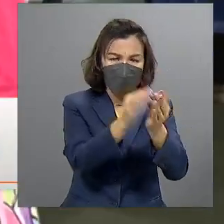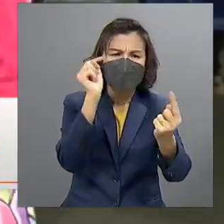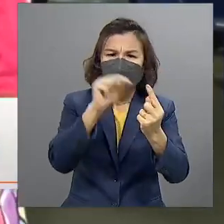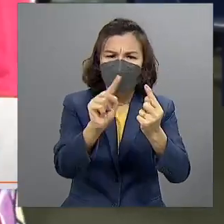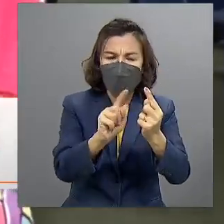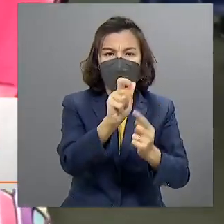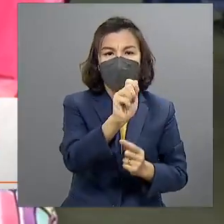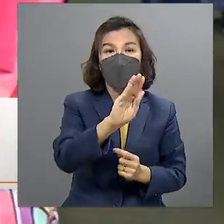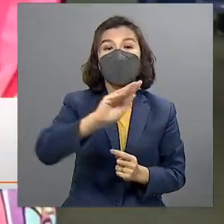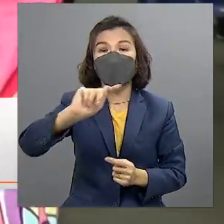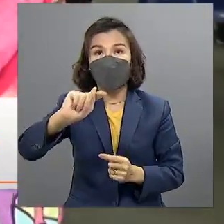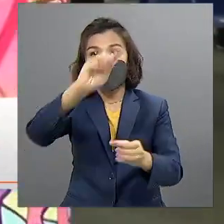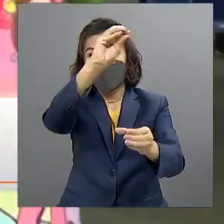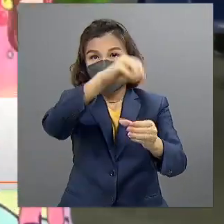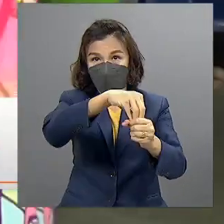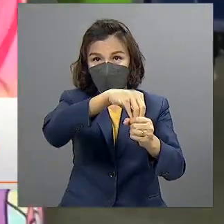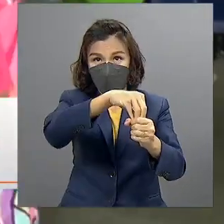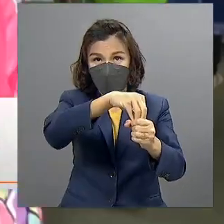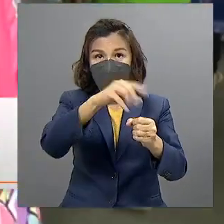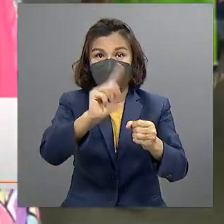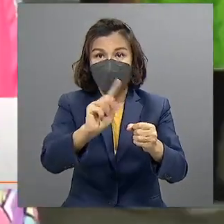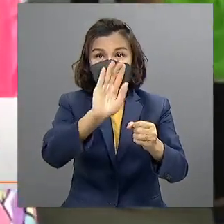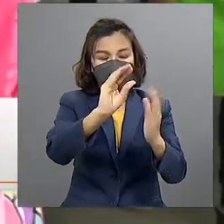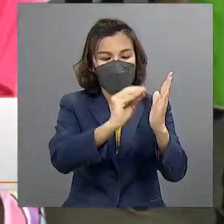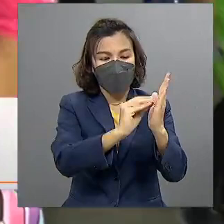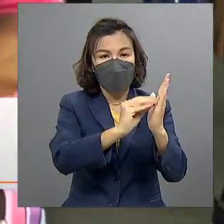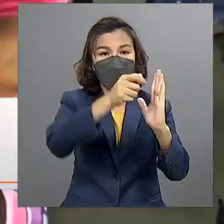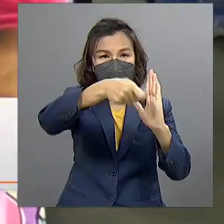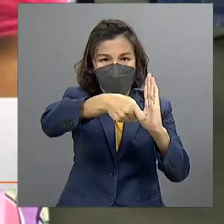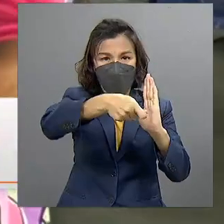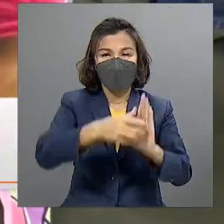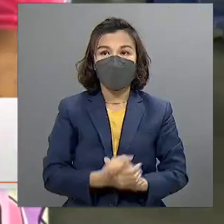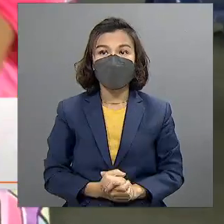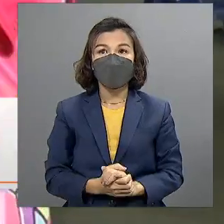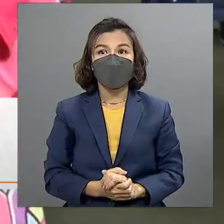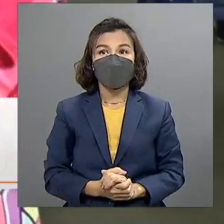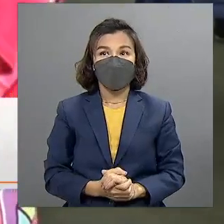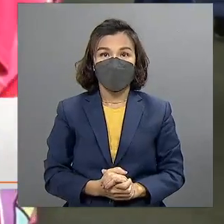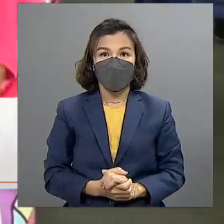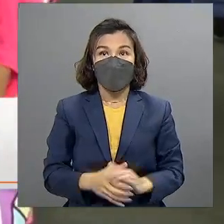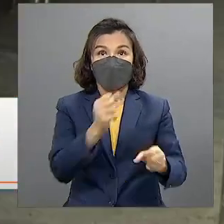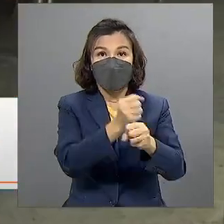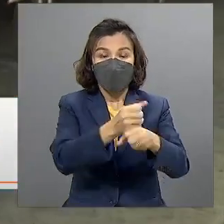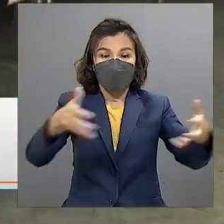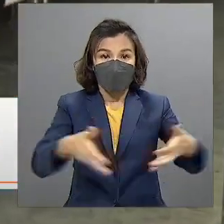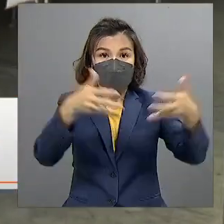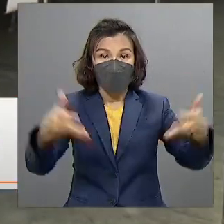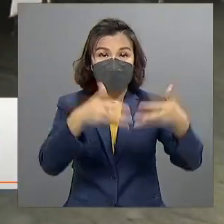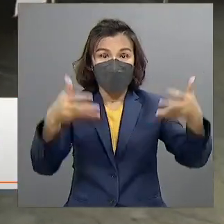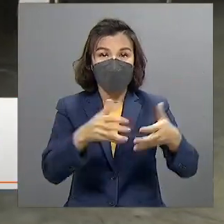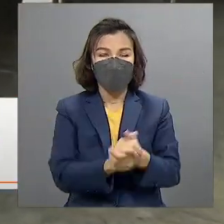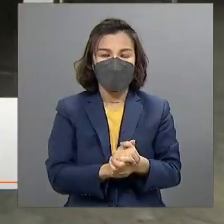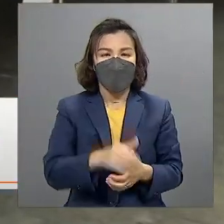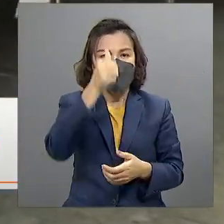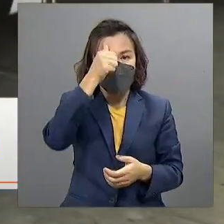ชีวานอำเภอพิมายจังหวัดนครราชสีมาเพื่อประกอบอาหารวันละ2มื้อมื้อละ 2,500 กล่